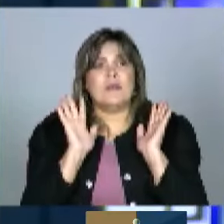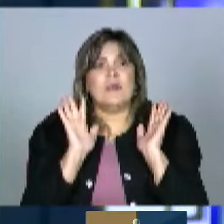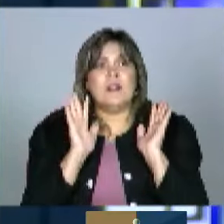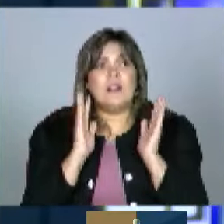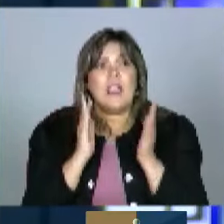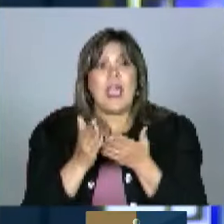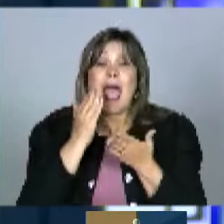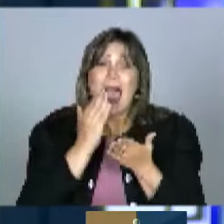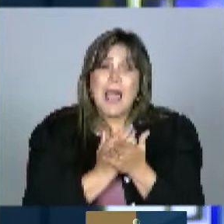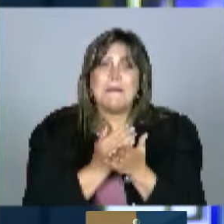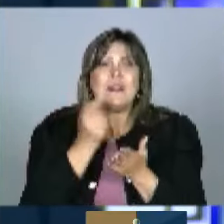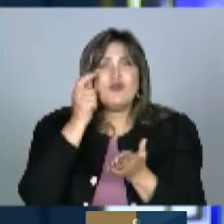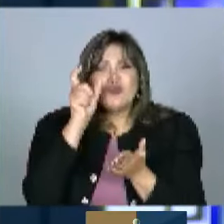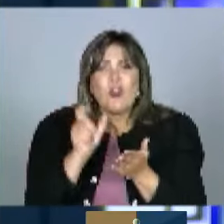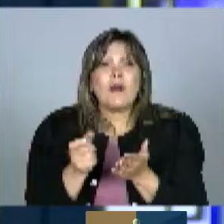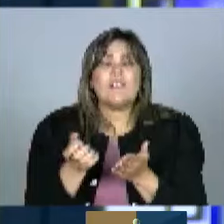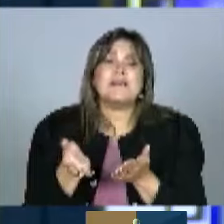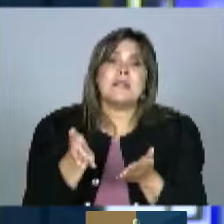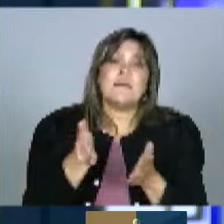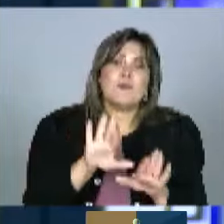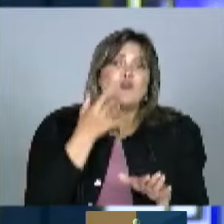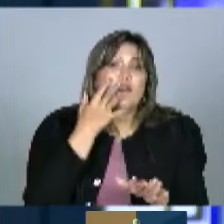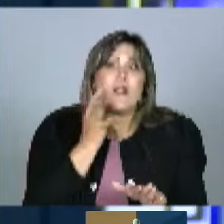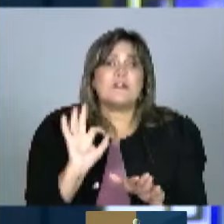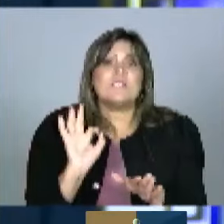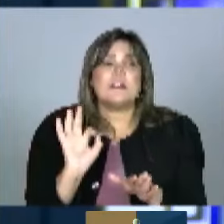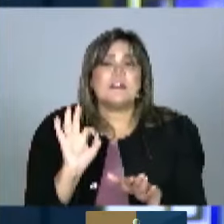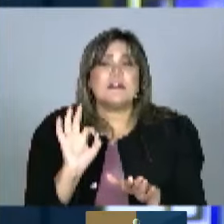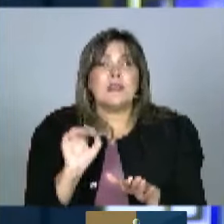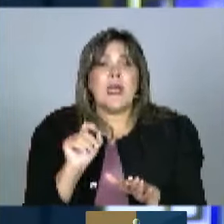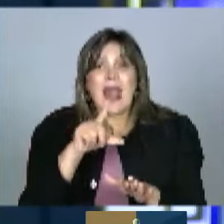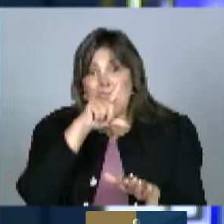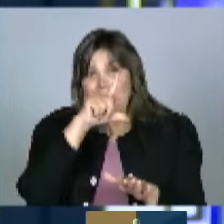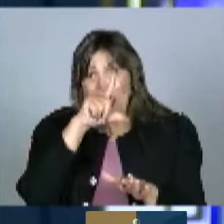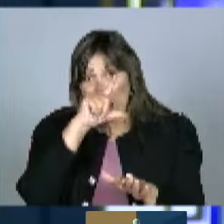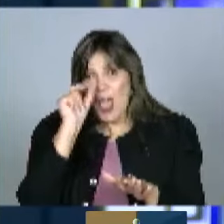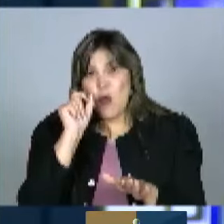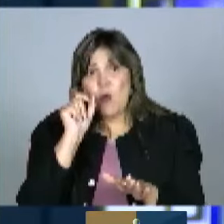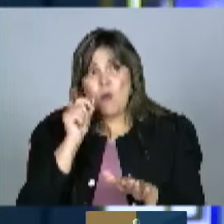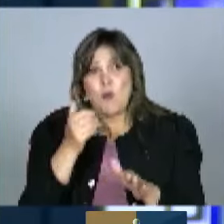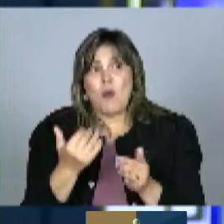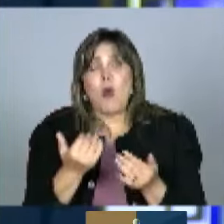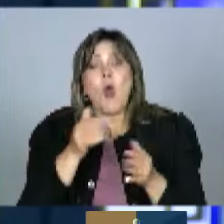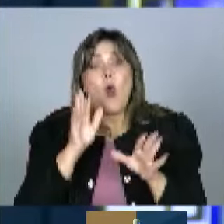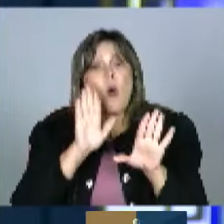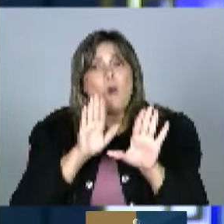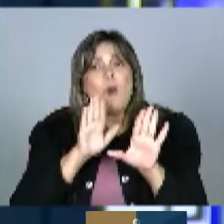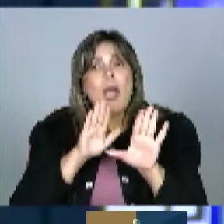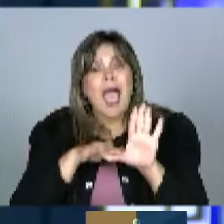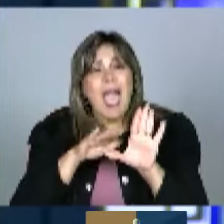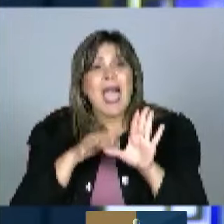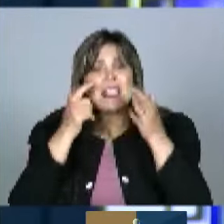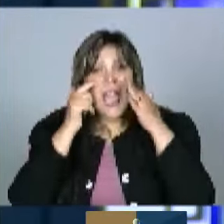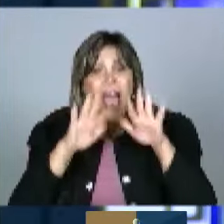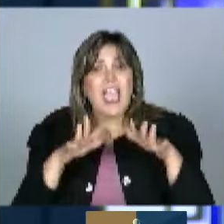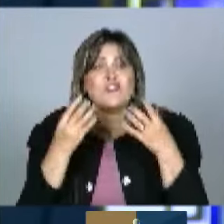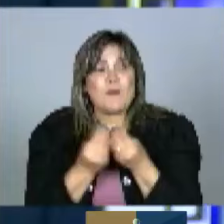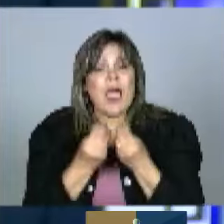قبل وفاه المستاجر الاصلي اذا ثبت ان ليس له اقامه مستقره